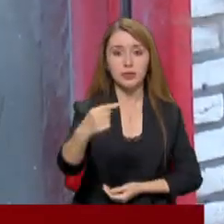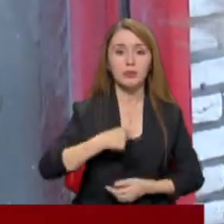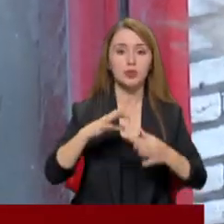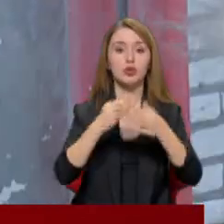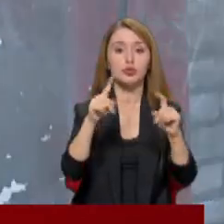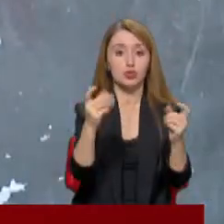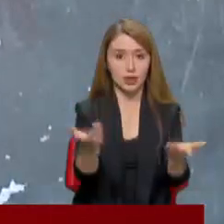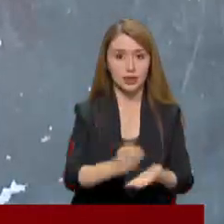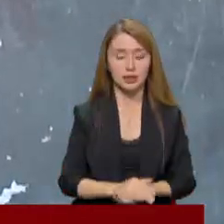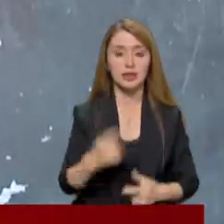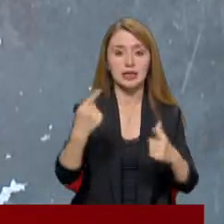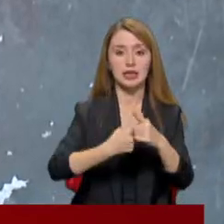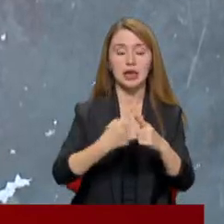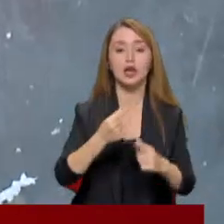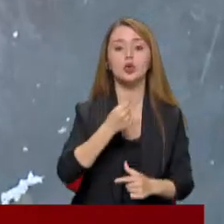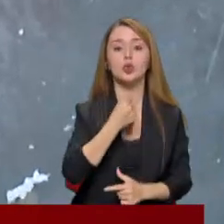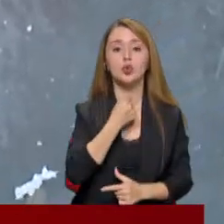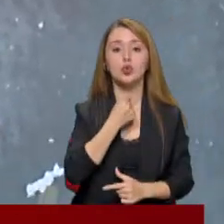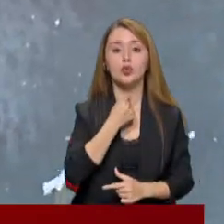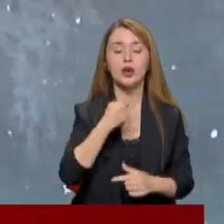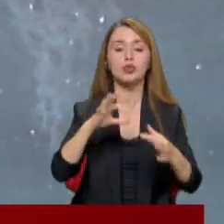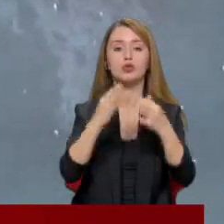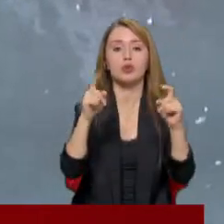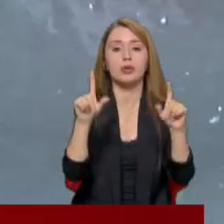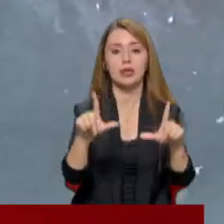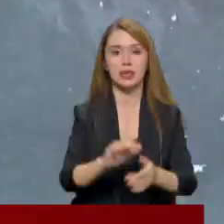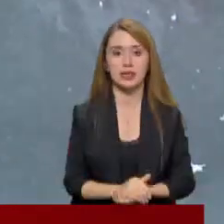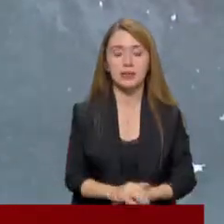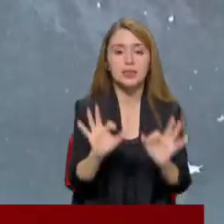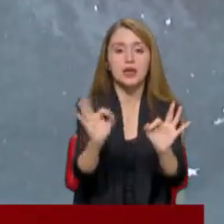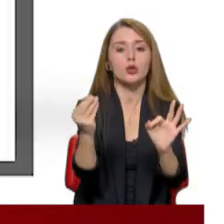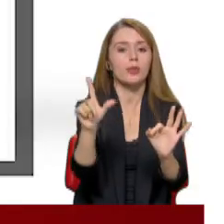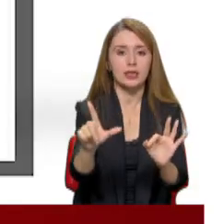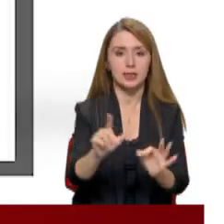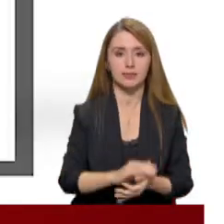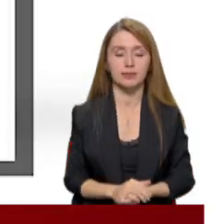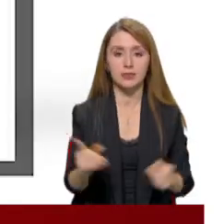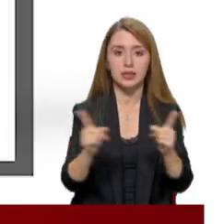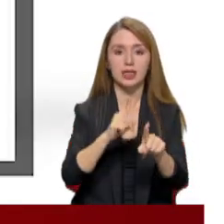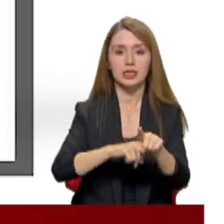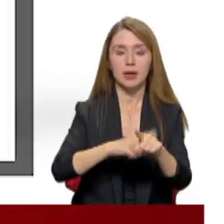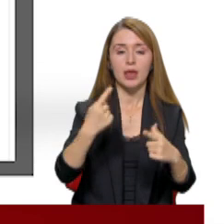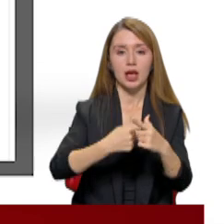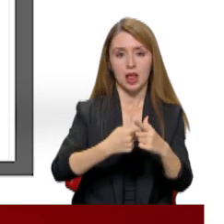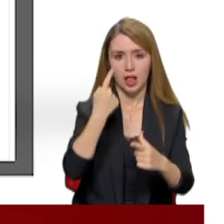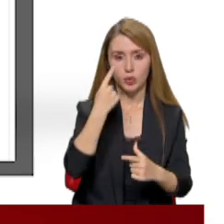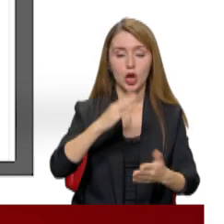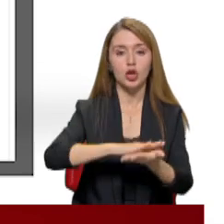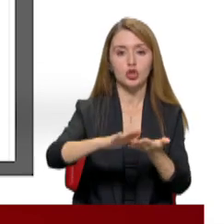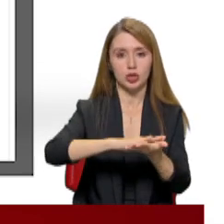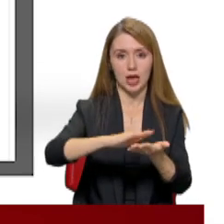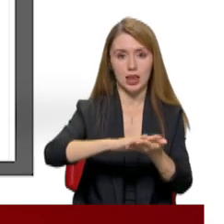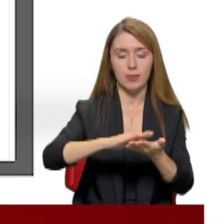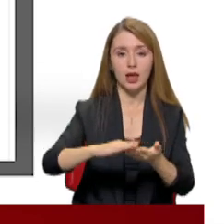bir çözüm bulacaksın bu kiralara lütfen dur deyin artık sabit bir yerde kalsın Kısa vadeli kiralamalara ilişkin düzenlemeler